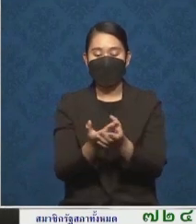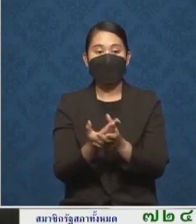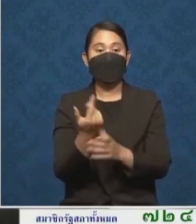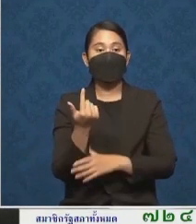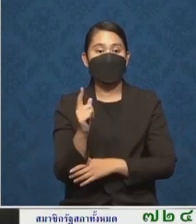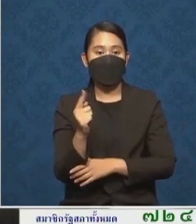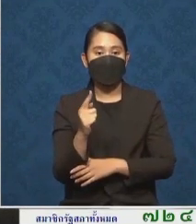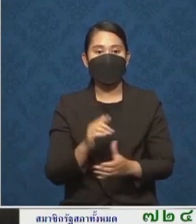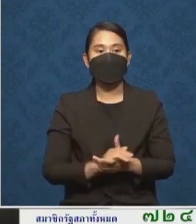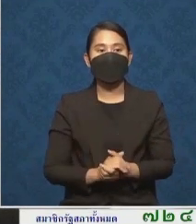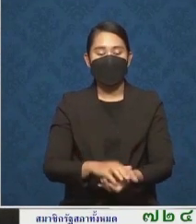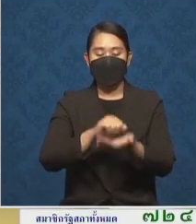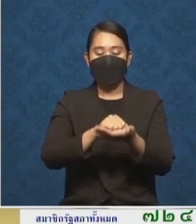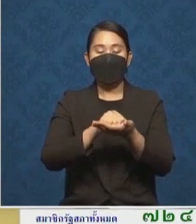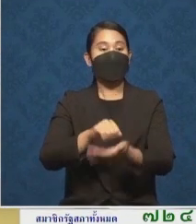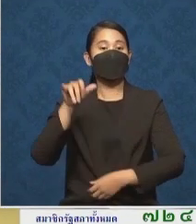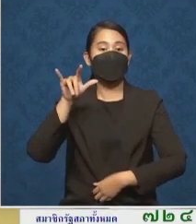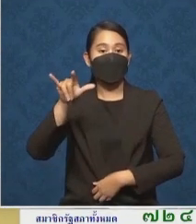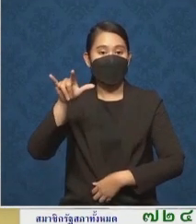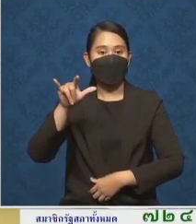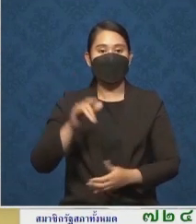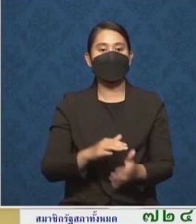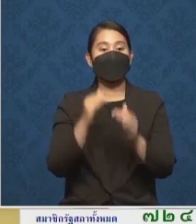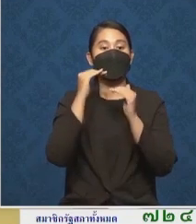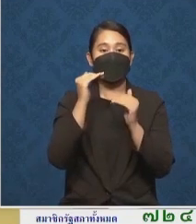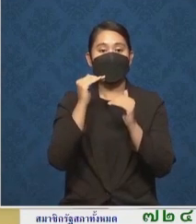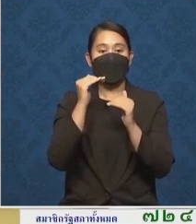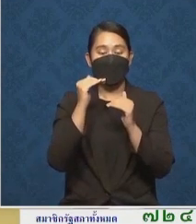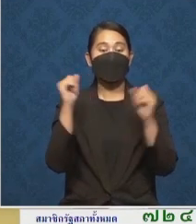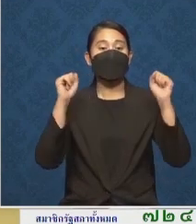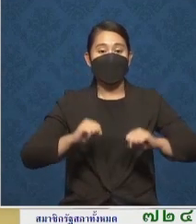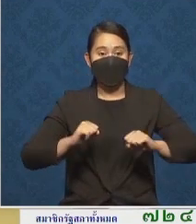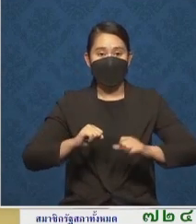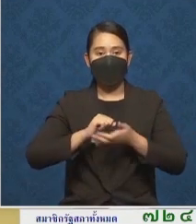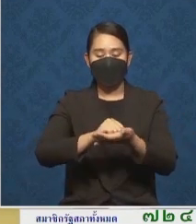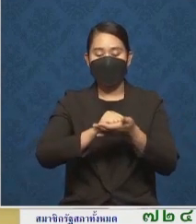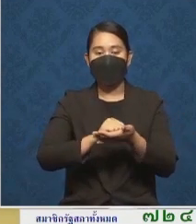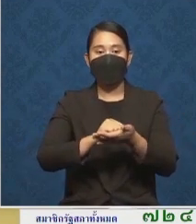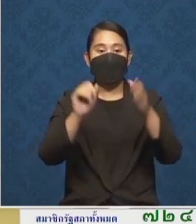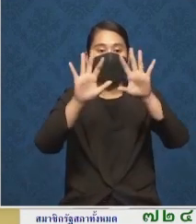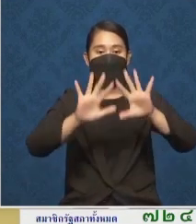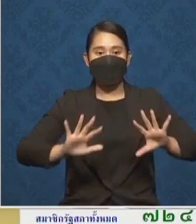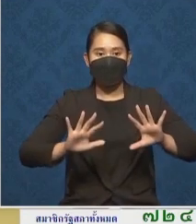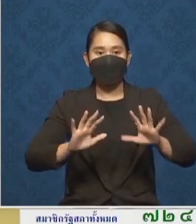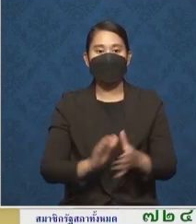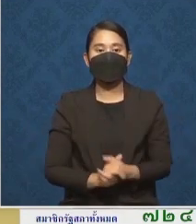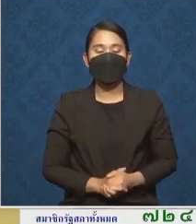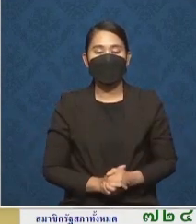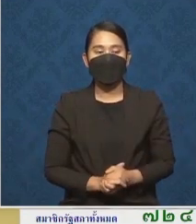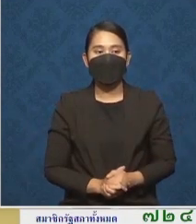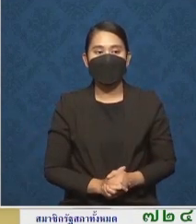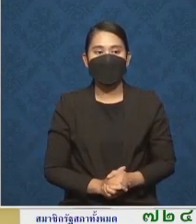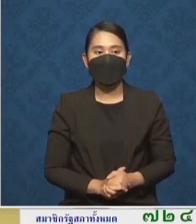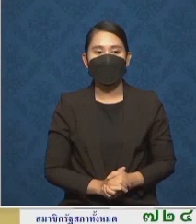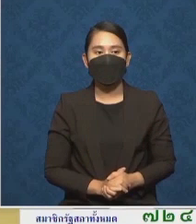ของบริการคนส่งทางอากาศภายใ้กรอบความตกลงว่าด้วยบริการของอาเซียนธพธานครับ เราได้